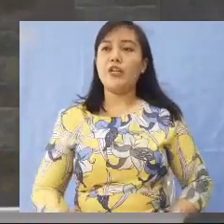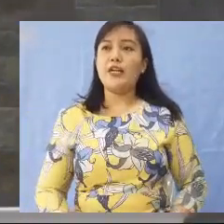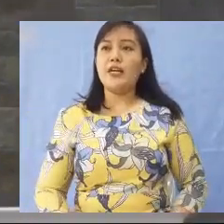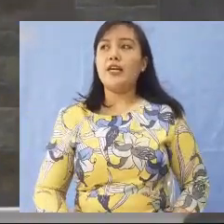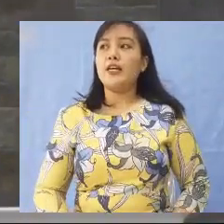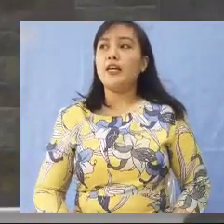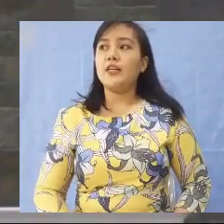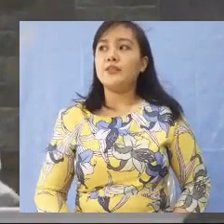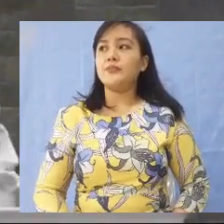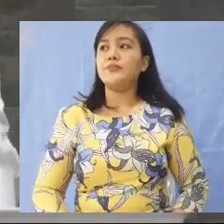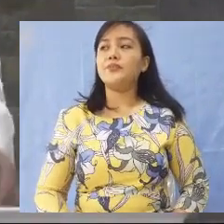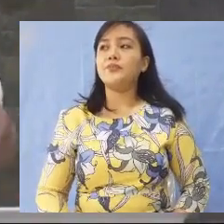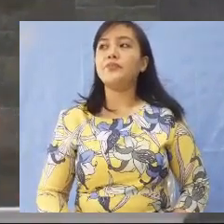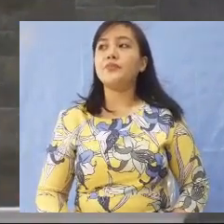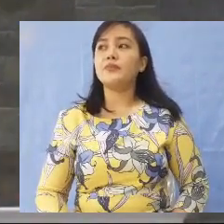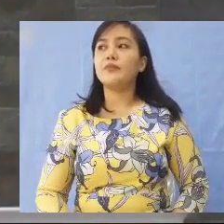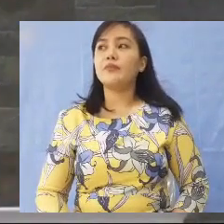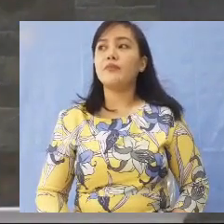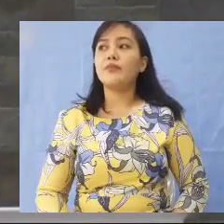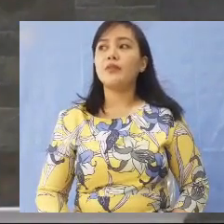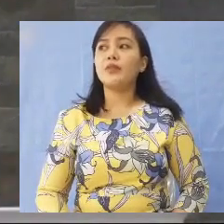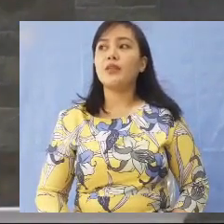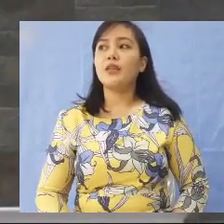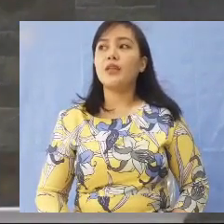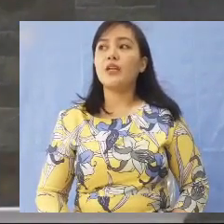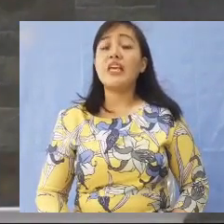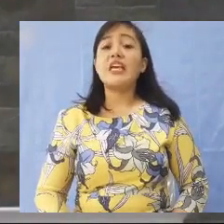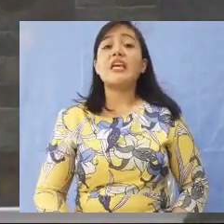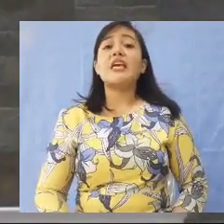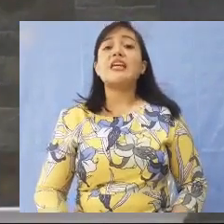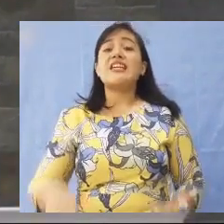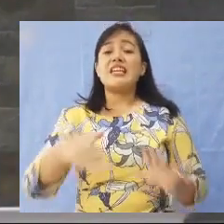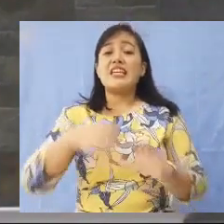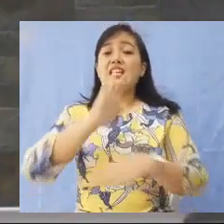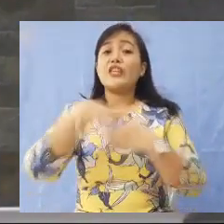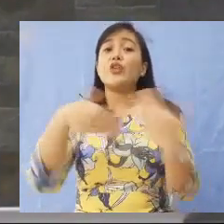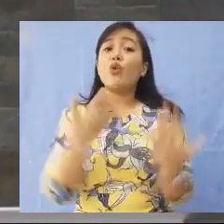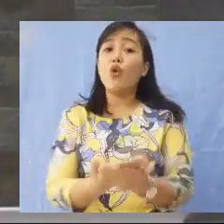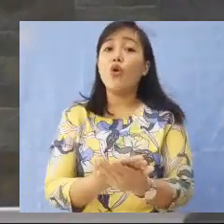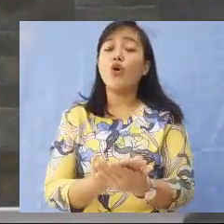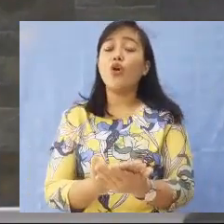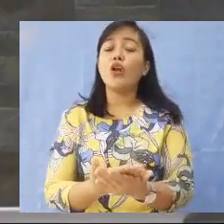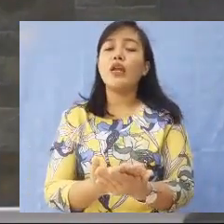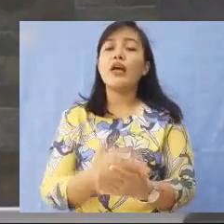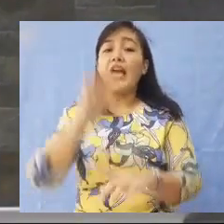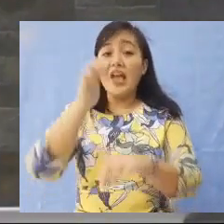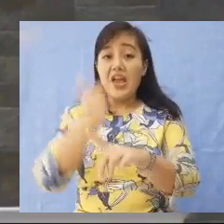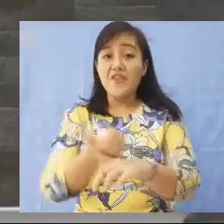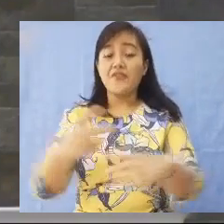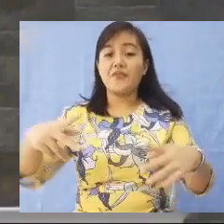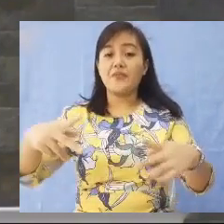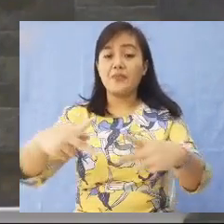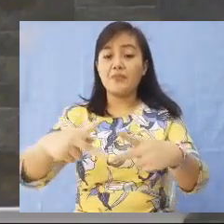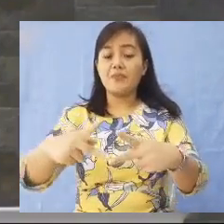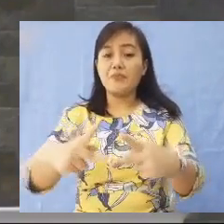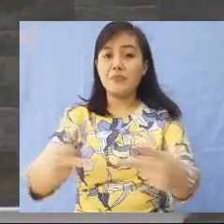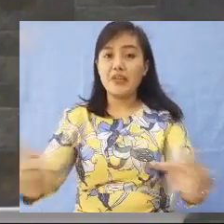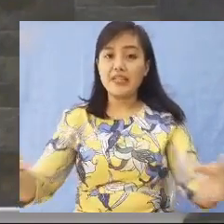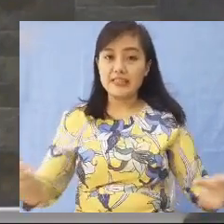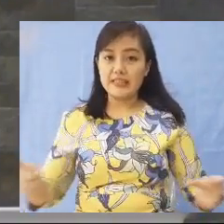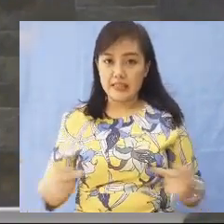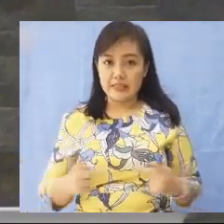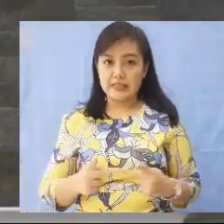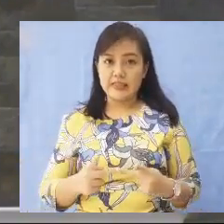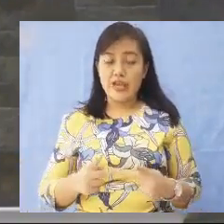dito sa pulpito? Sa lahat ng lugar, habang pinapatay nila yung mga Kristiyano, bawat patak ng